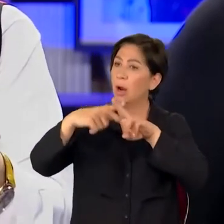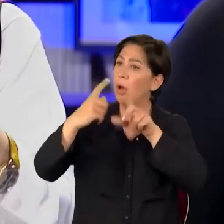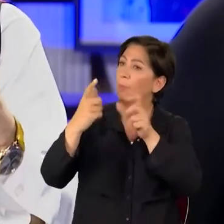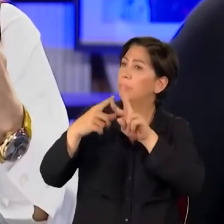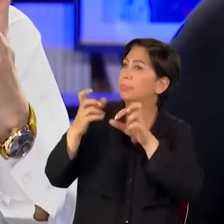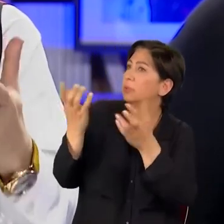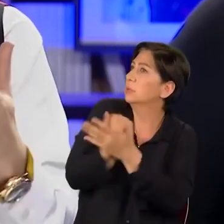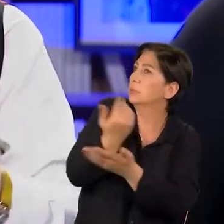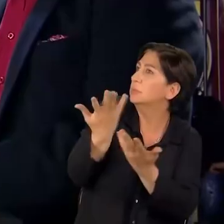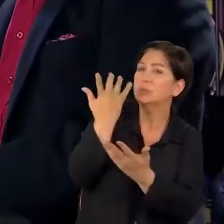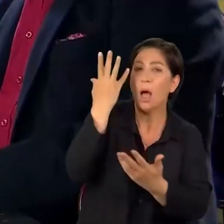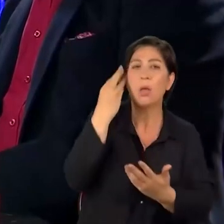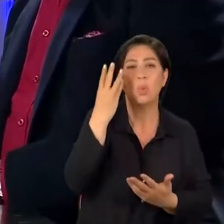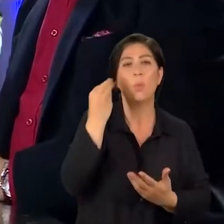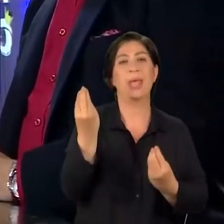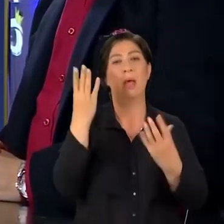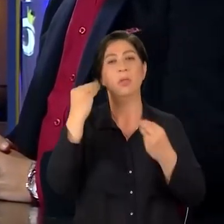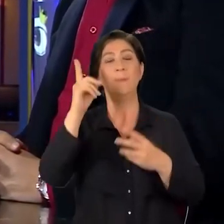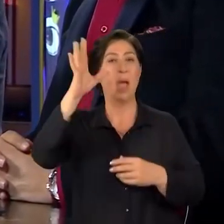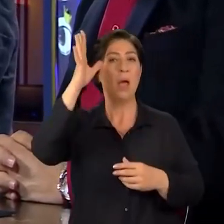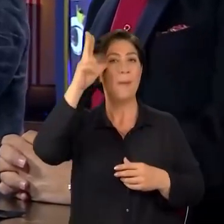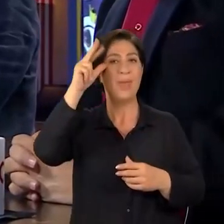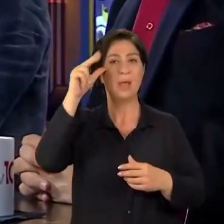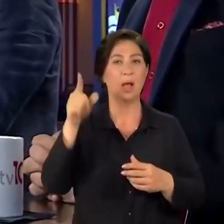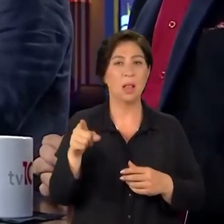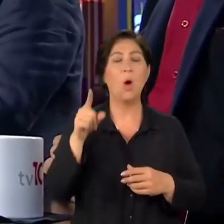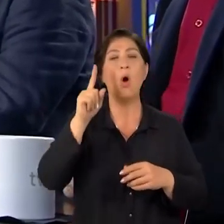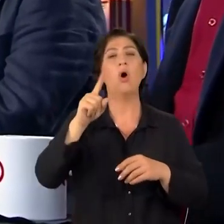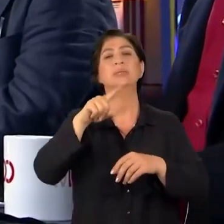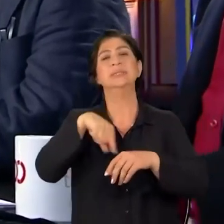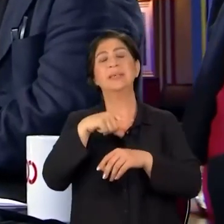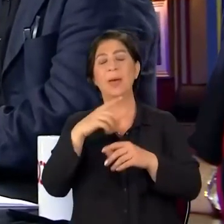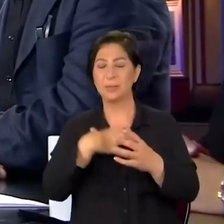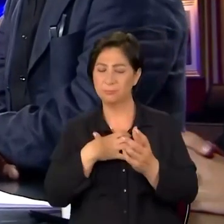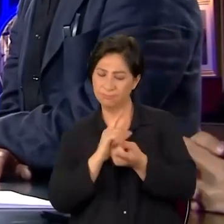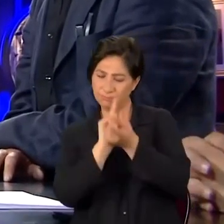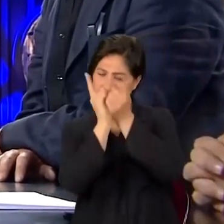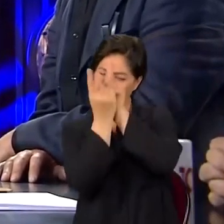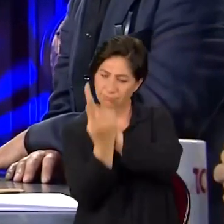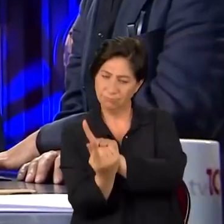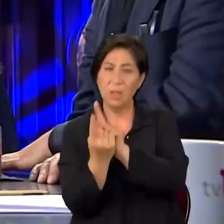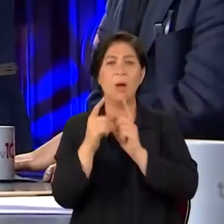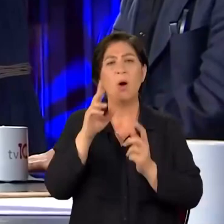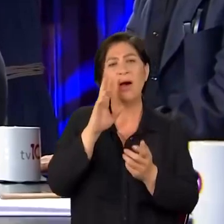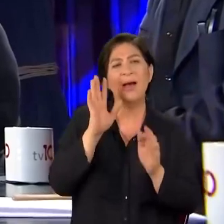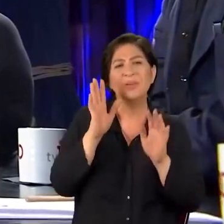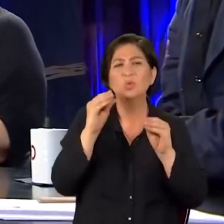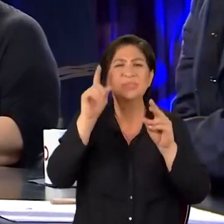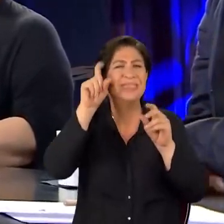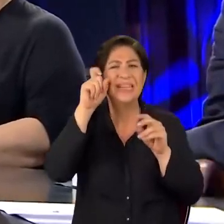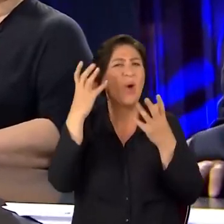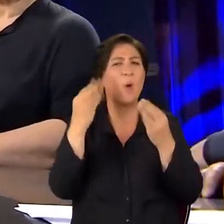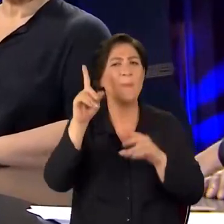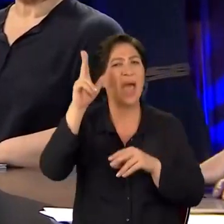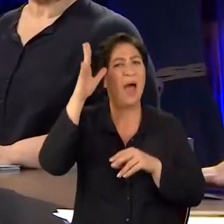Trump kazandı çok iyi anlayabiliyorum. Çünkü bir Amerikalı, yani ki o sırada biraz empati yaparak kendimizi o orta karar,